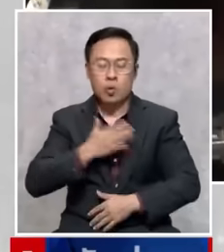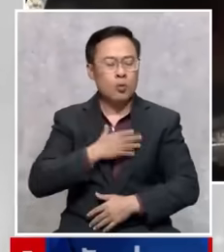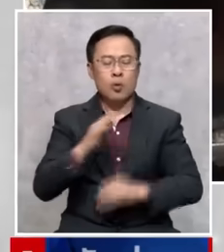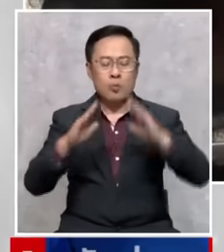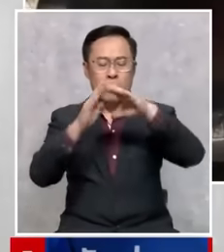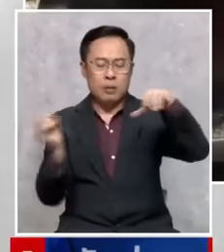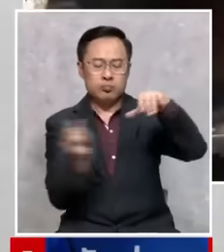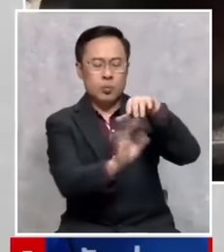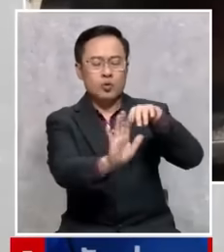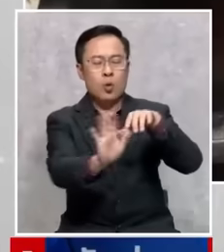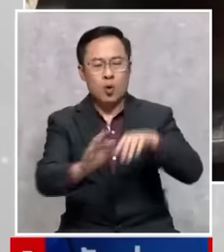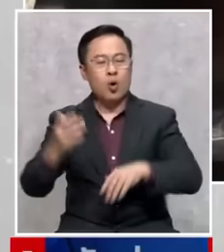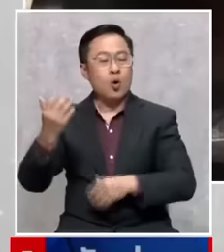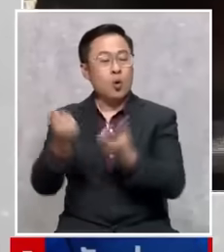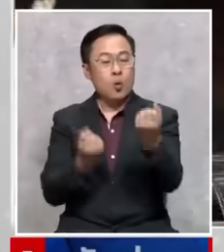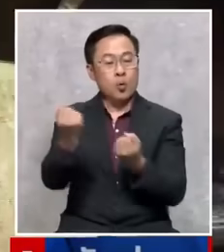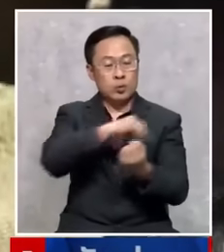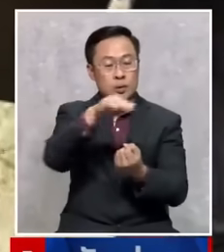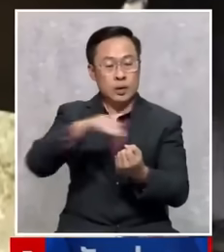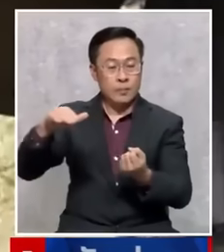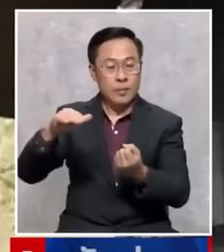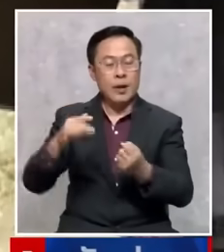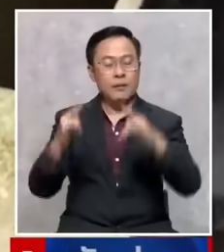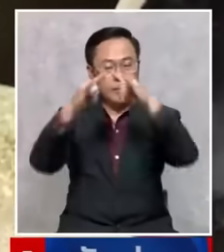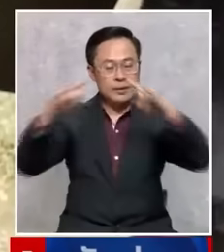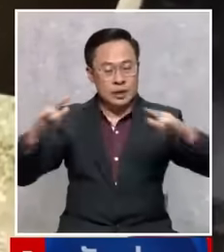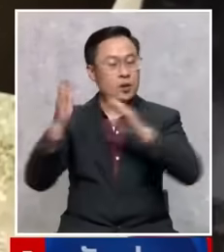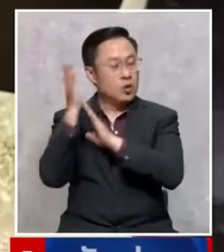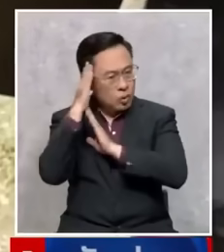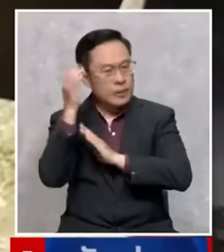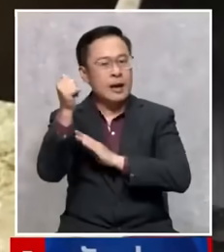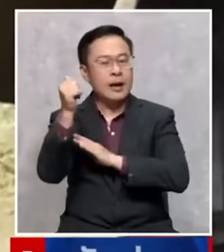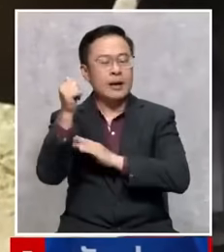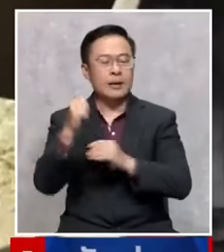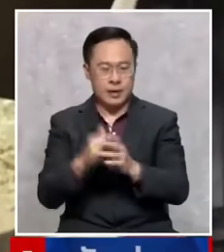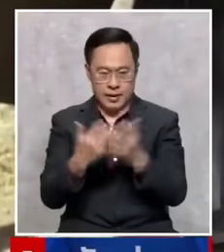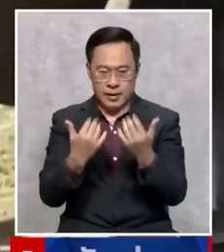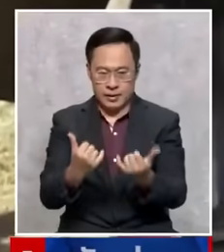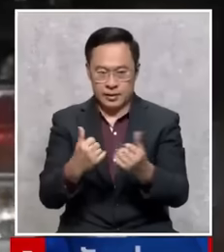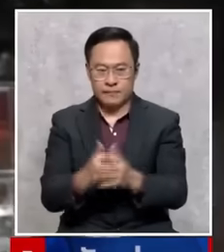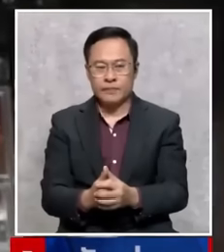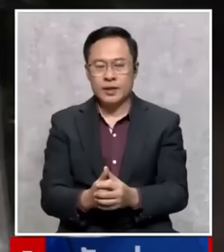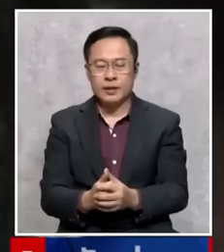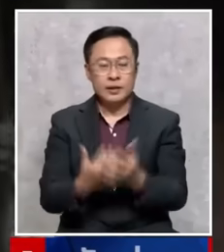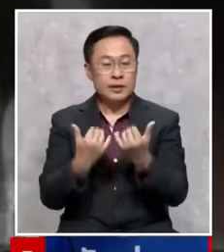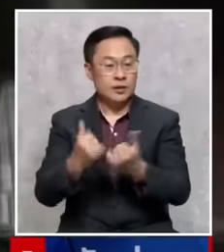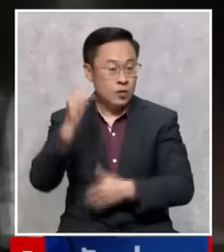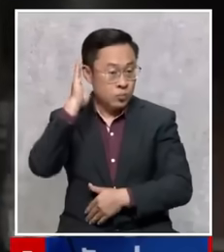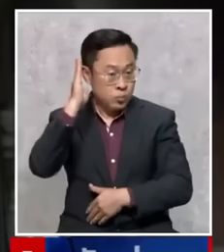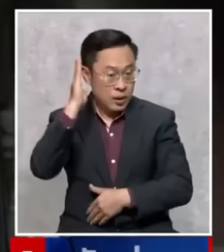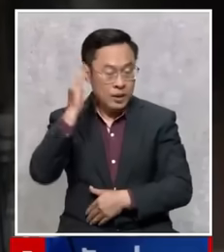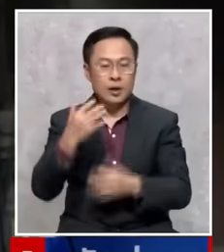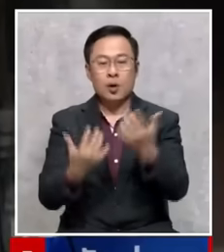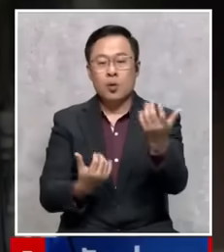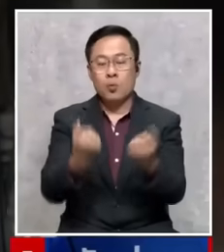ตัวแข็งแล้วค่ะชวนคุณผู้ชมลงพื้นที่ไปดูเหตุการณ์นี้กันค่ะนี่เป็นสภาพรถแคมปิ้งคุณผู้ชมชายคนนี้นอนในรถคัน